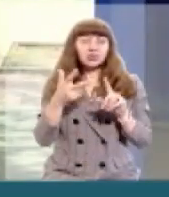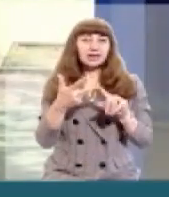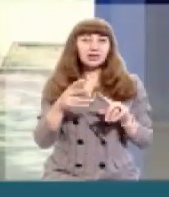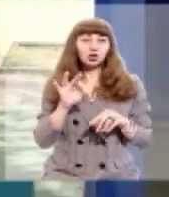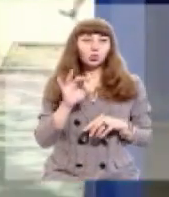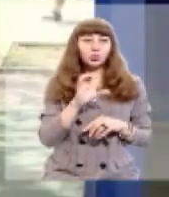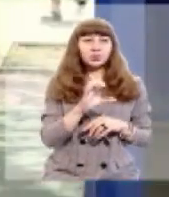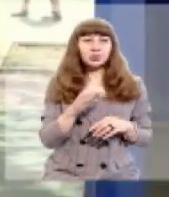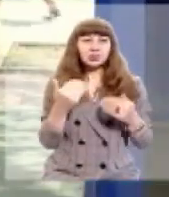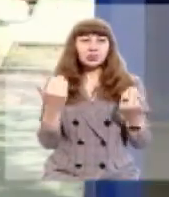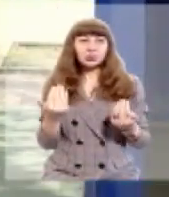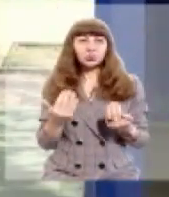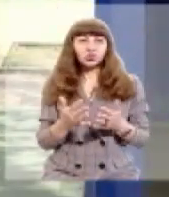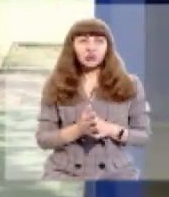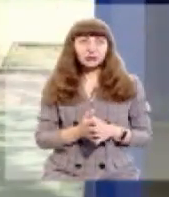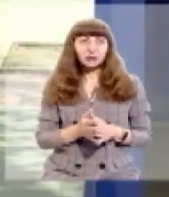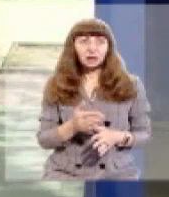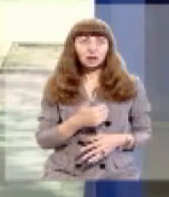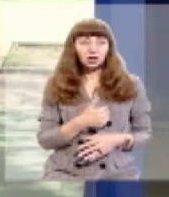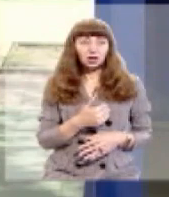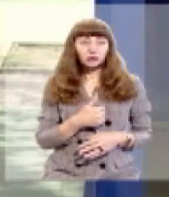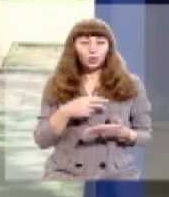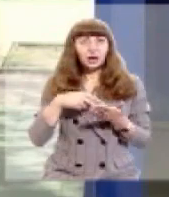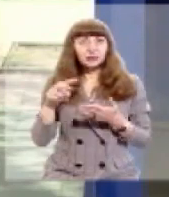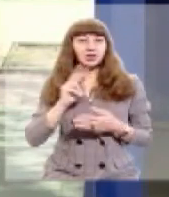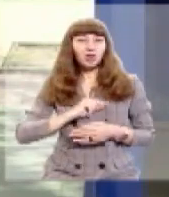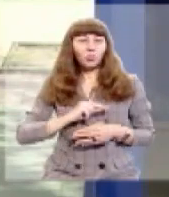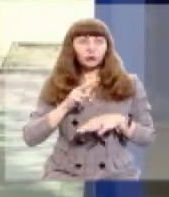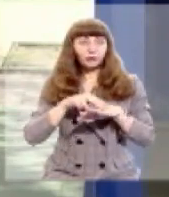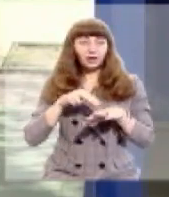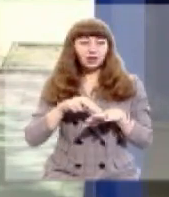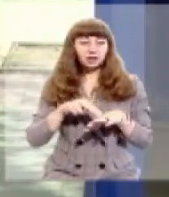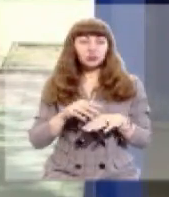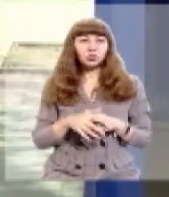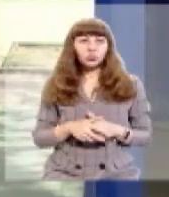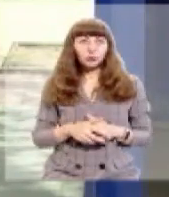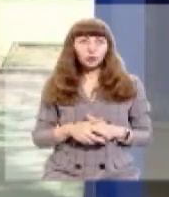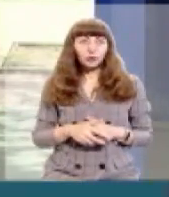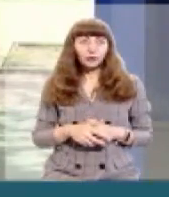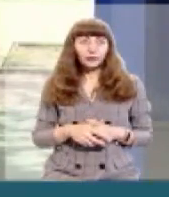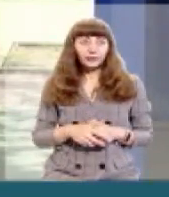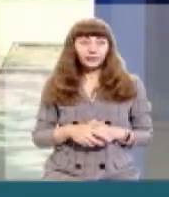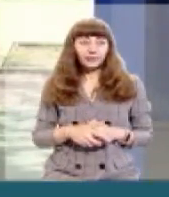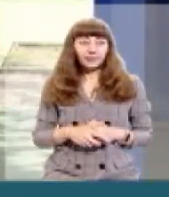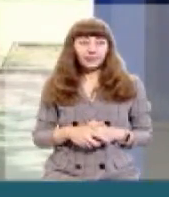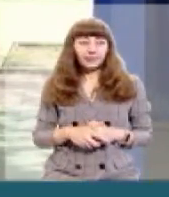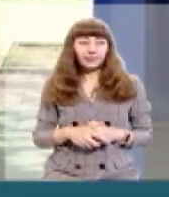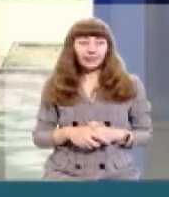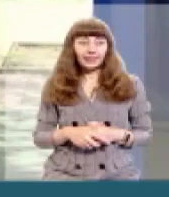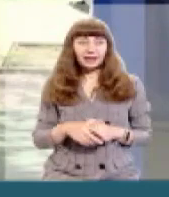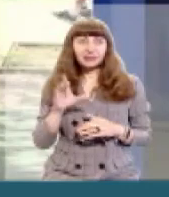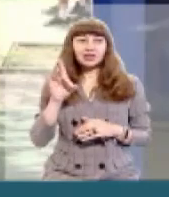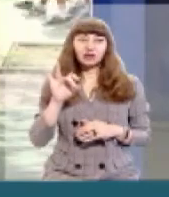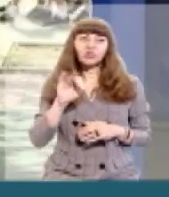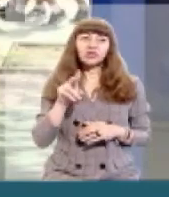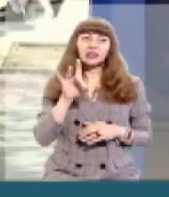курс, и уже хочу пойти работать в органы внутренних дел, именно уже к ним подходила, на следователя,